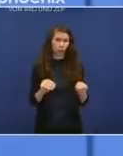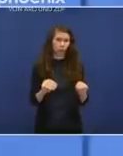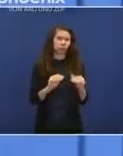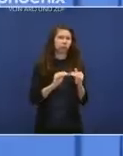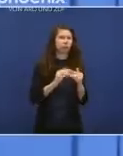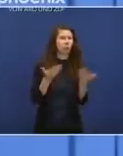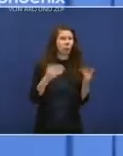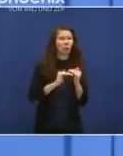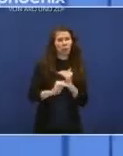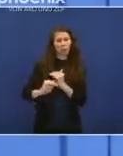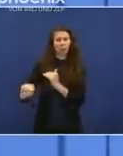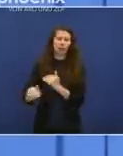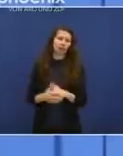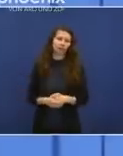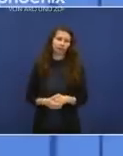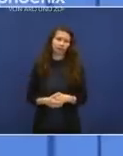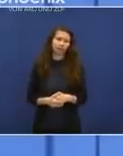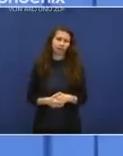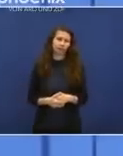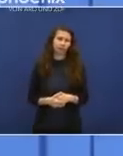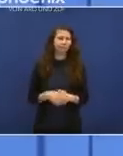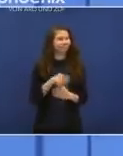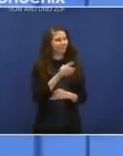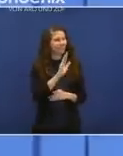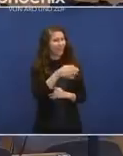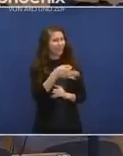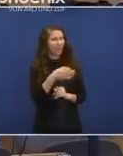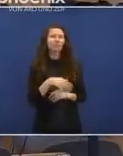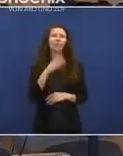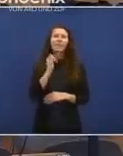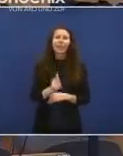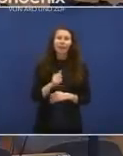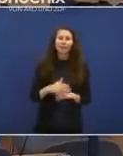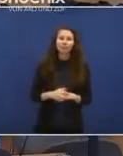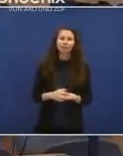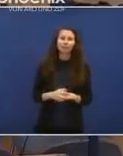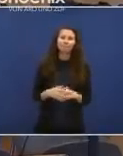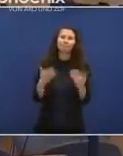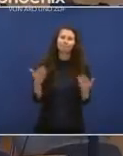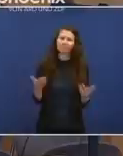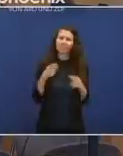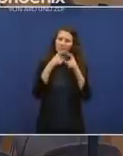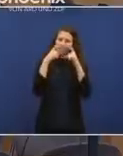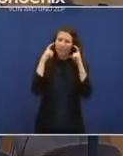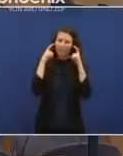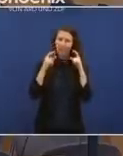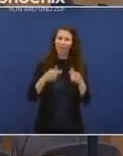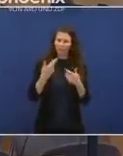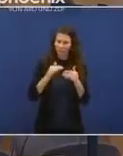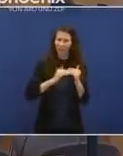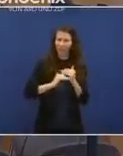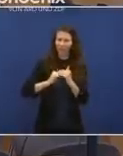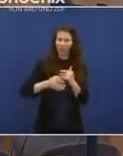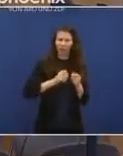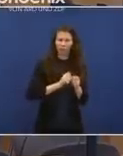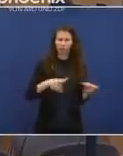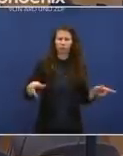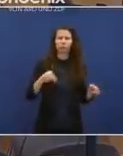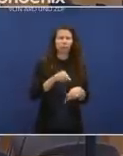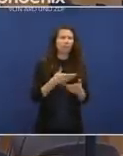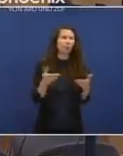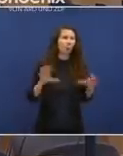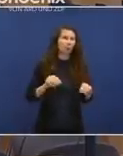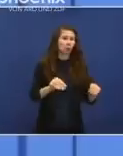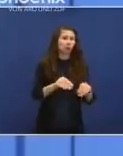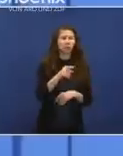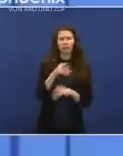Ländern. Haben Sie noch eine Nachfrage? Ja, in welchen Bereichen sind denn die Masken, die an die Länder gesendet wurden, eingesetzt worden? Dann müssten